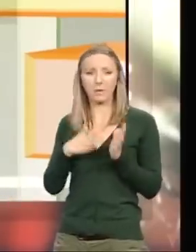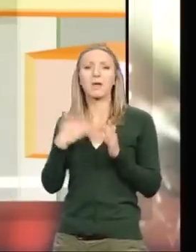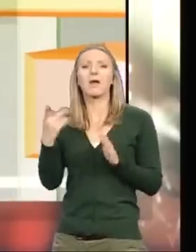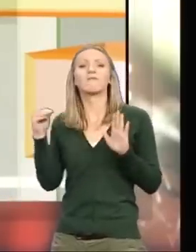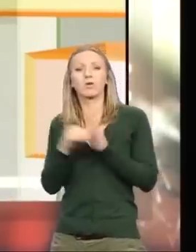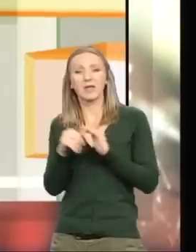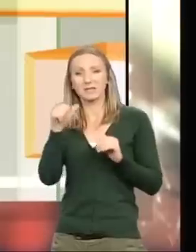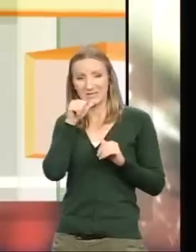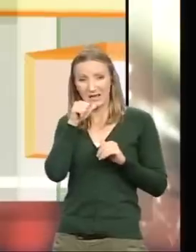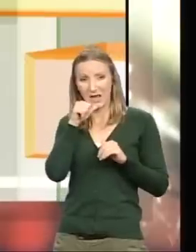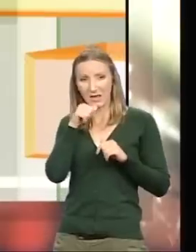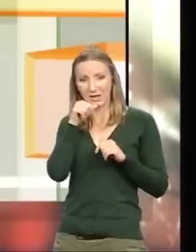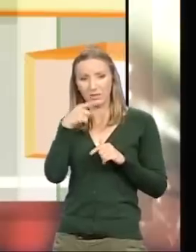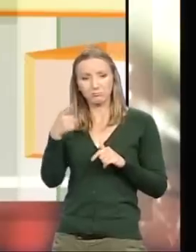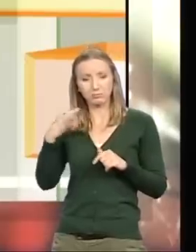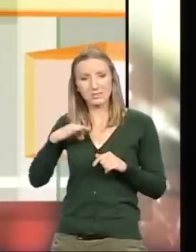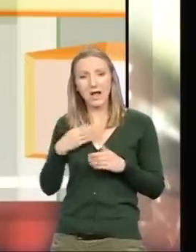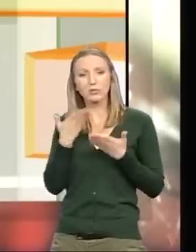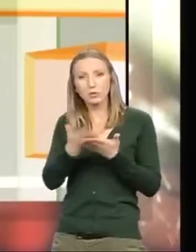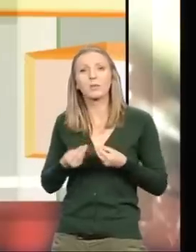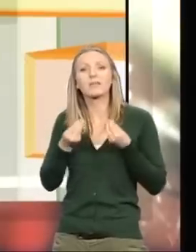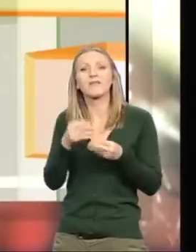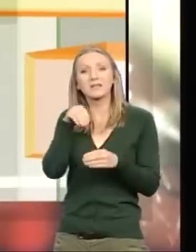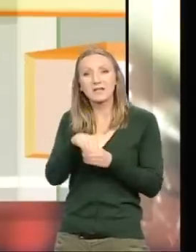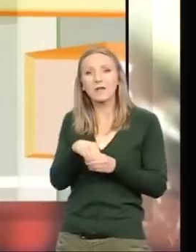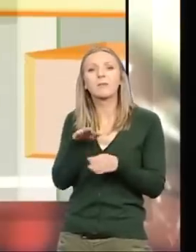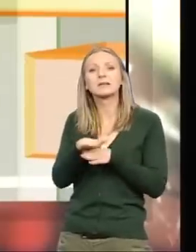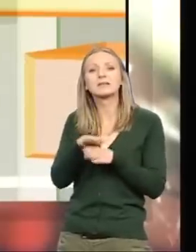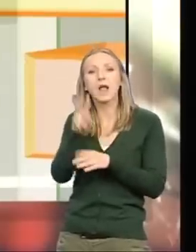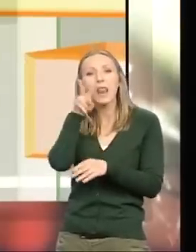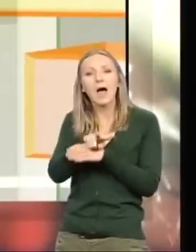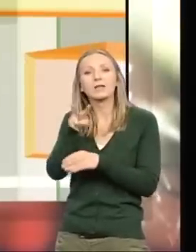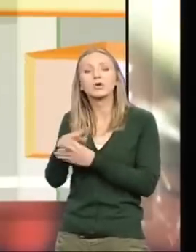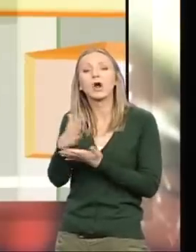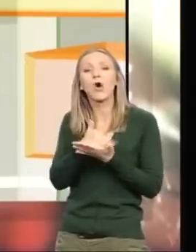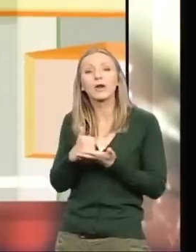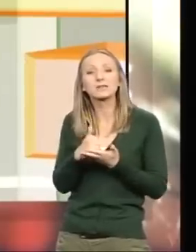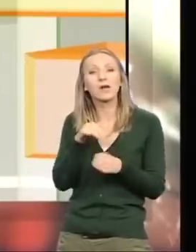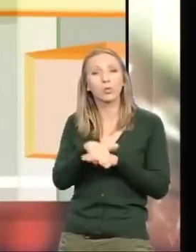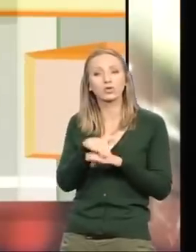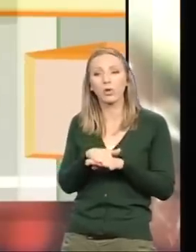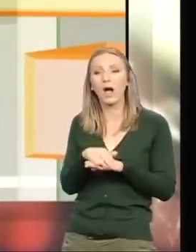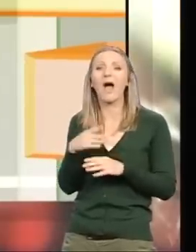zadužbena pri ustupanju stanova i drugih nakretnina da se uvede sistem nadzora korisnika u samu uslugu. Znate šta, nikom vam nikad ne može